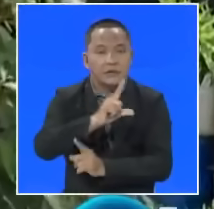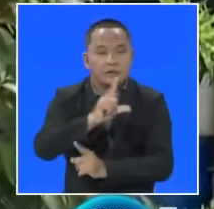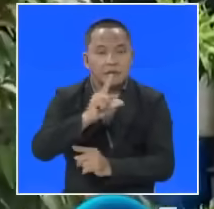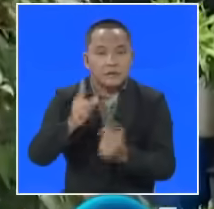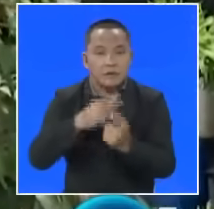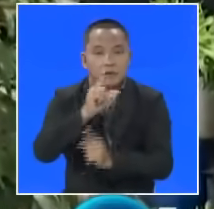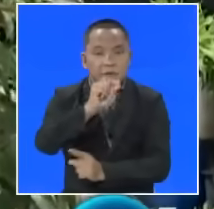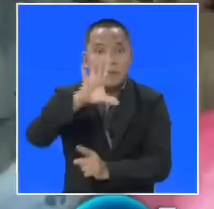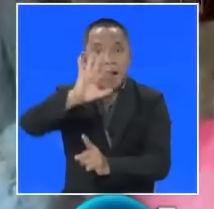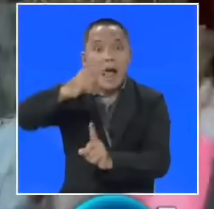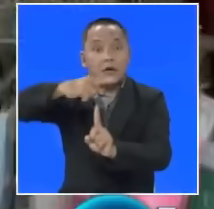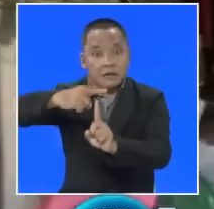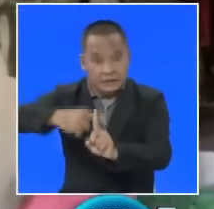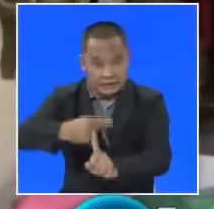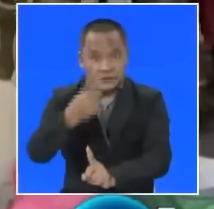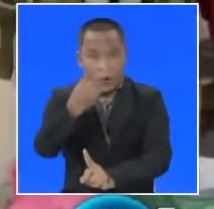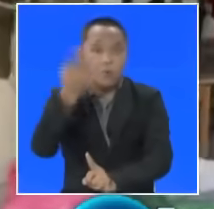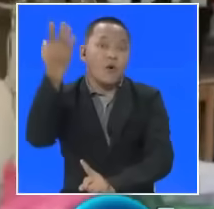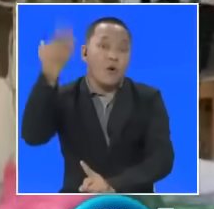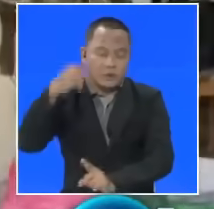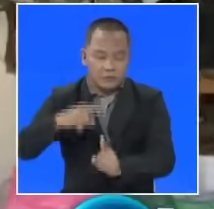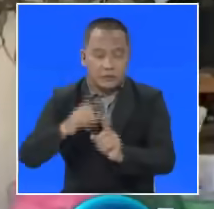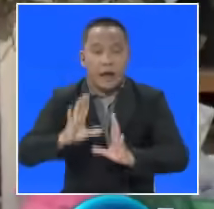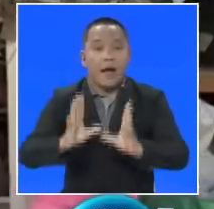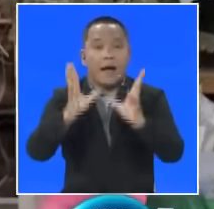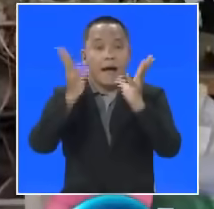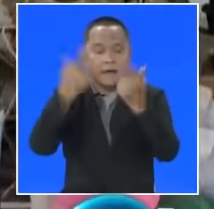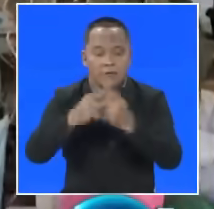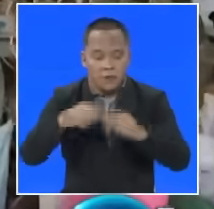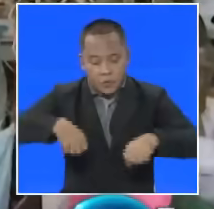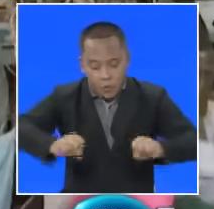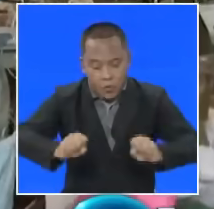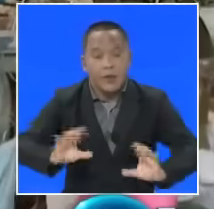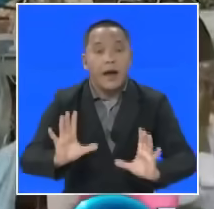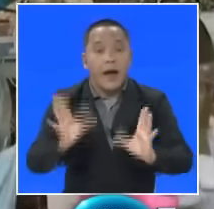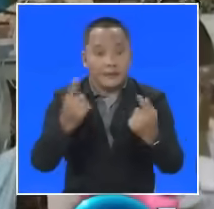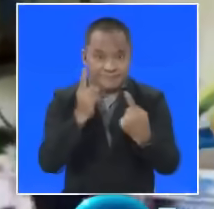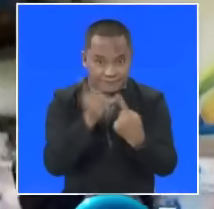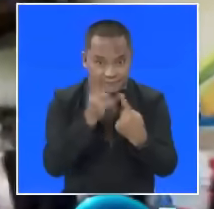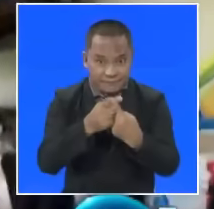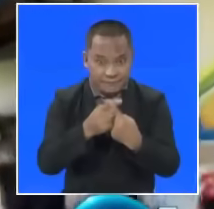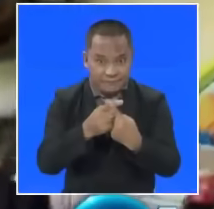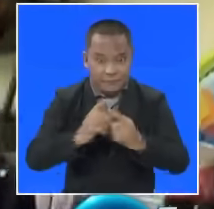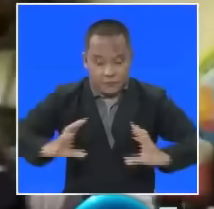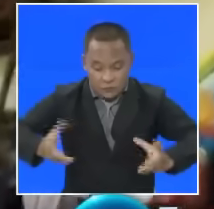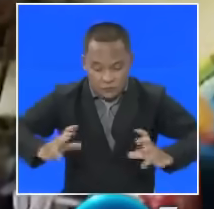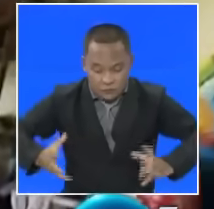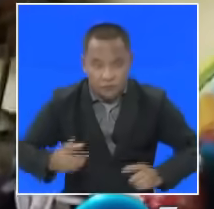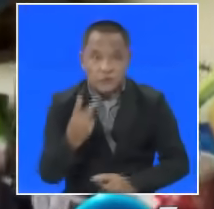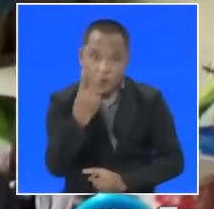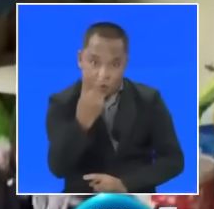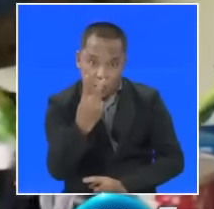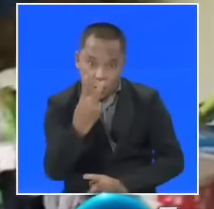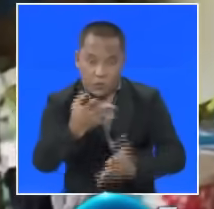29กุมภาพันธ์ที่ผ่านมานะคะก็คือหายไปอ่ะมันมีรถจักรยานยนต์ใน1คันกระทะล้อรถ10ล้อใน2ว